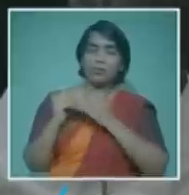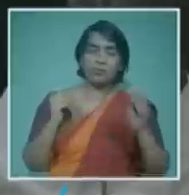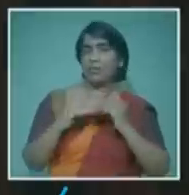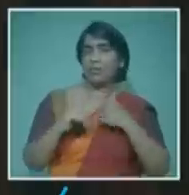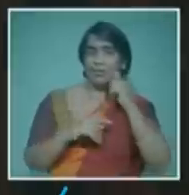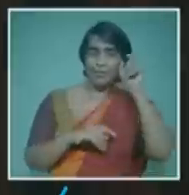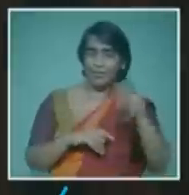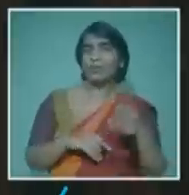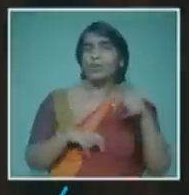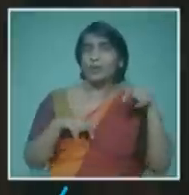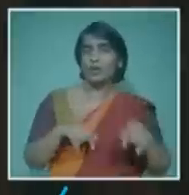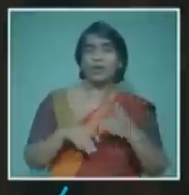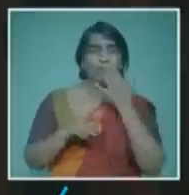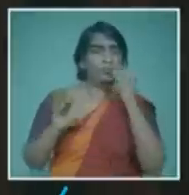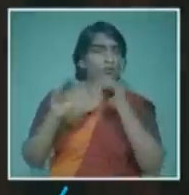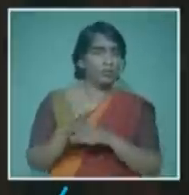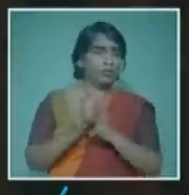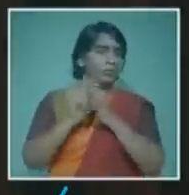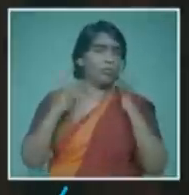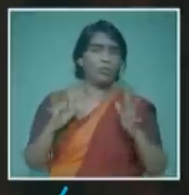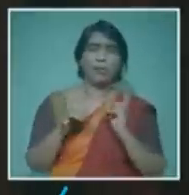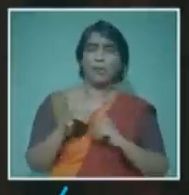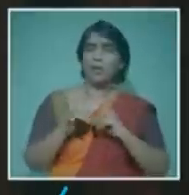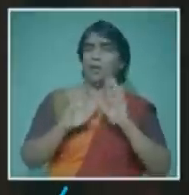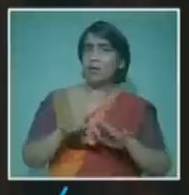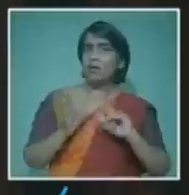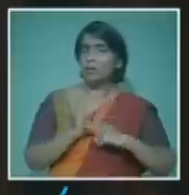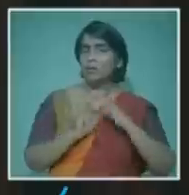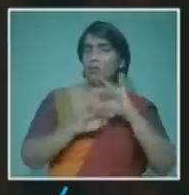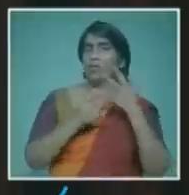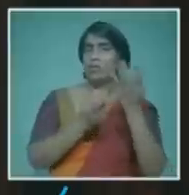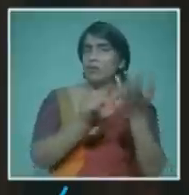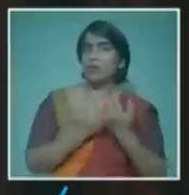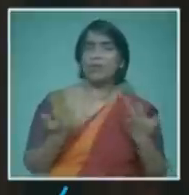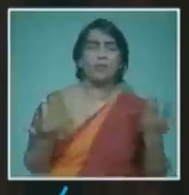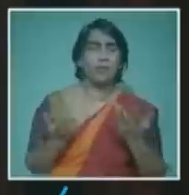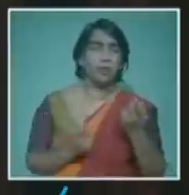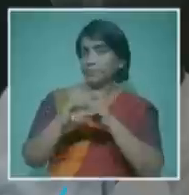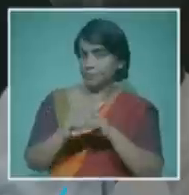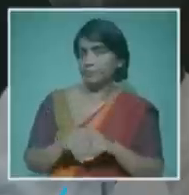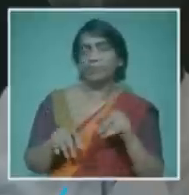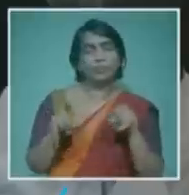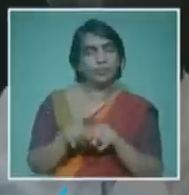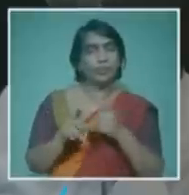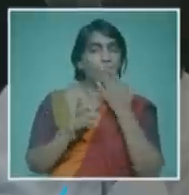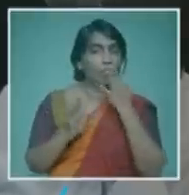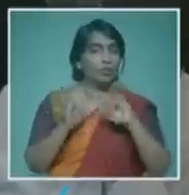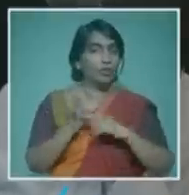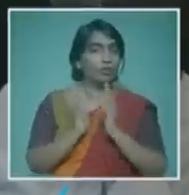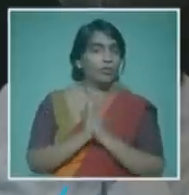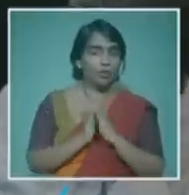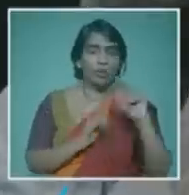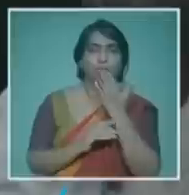අවසන් කරගන්නේ අද පාසල් පද්ධතිය තුළ බරපතල ප්‍රශ්නයක් දරුවන්ට ඒ අවශ්‍ය උපකරණ ටික ලබා දෙන්න ඉඩකඩක් නැහැ මිල අධික වෙලා තියෙනවා පාසල් උපකරණ පිළිබඳව